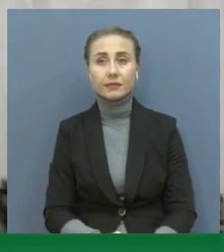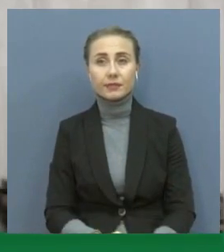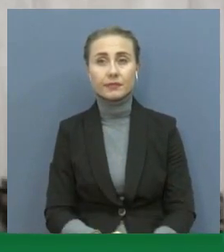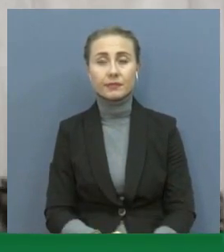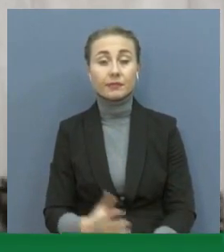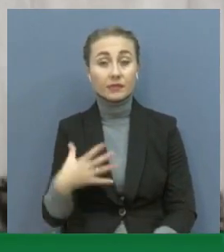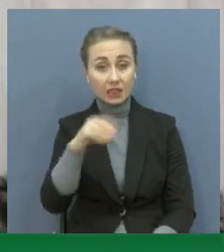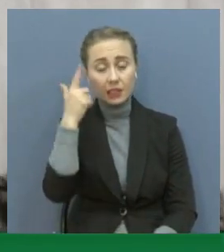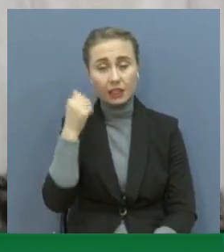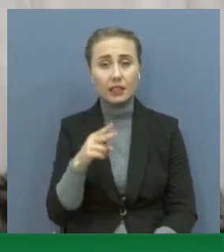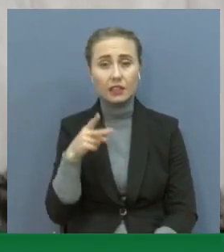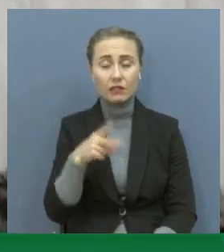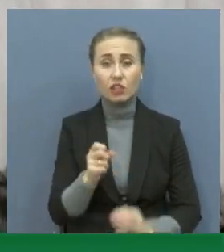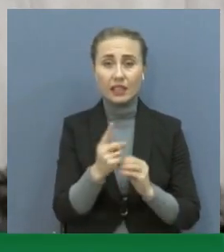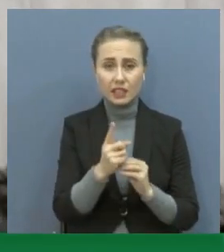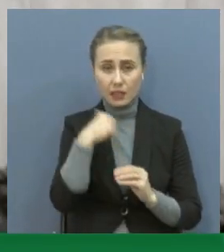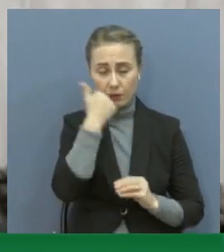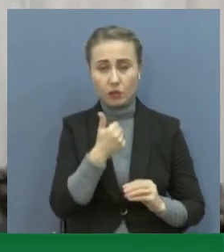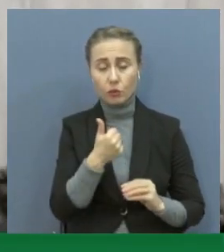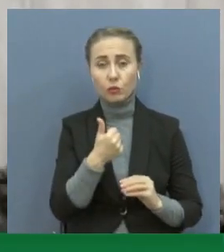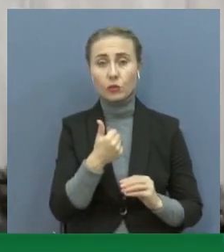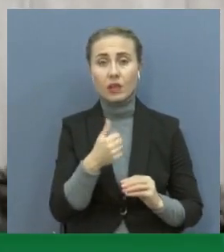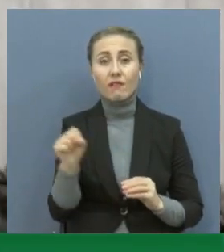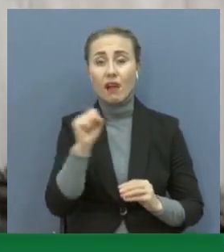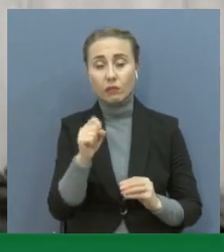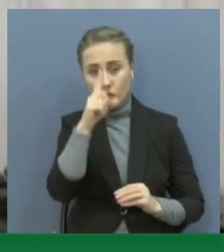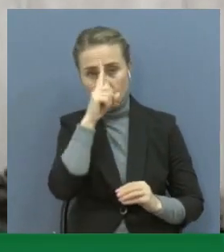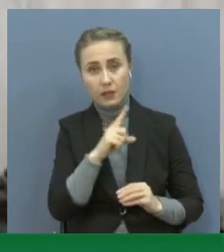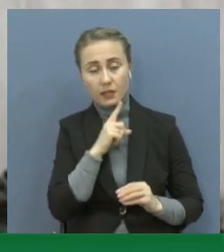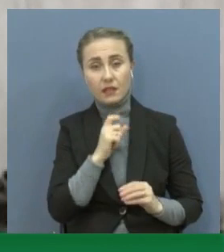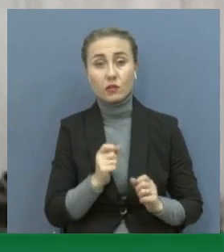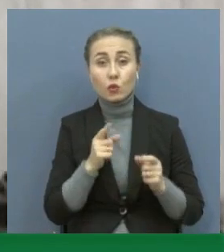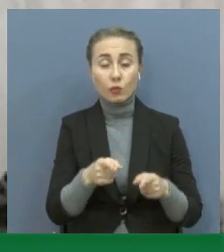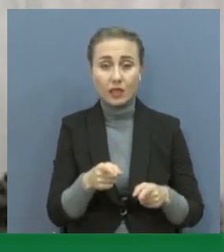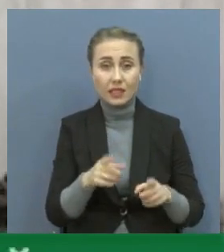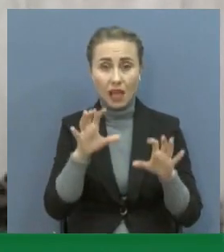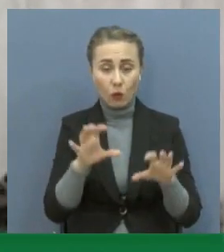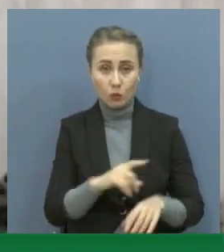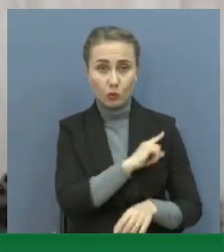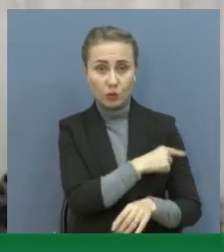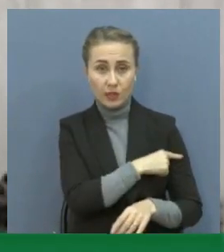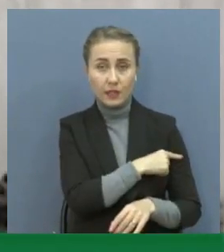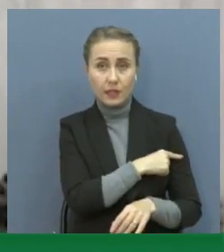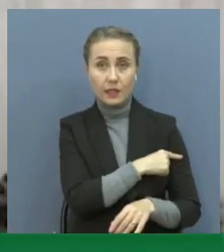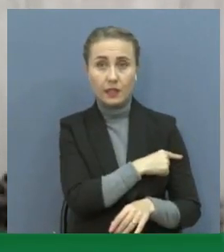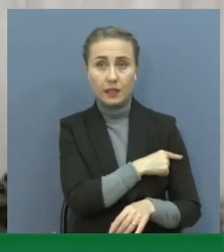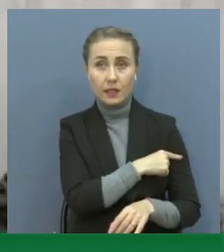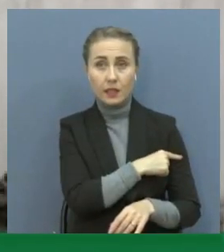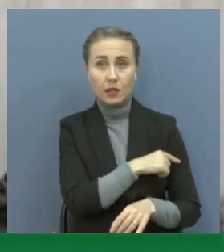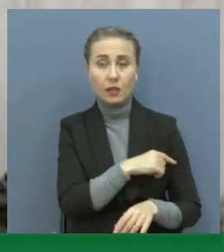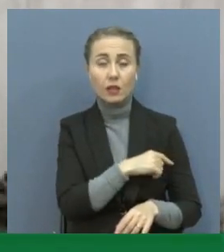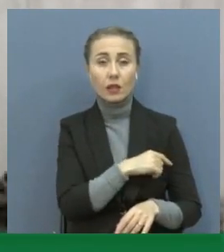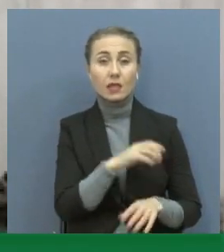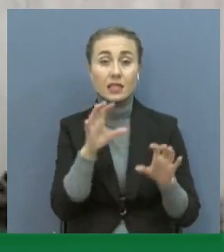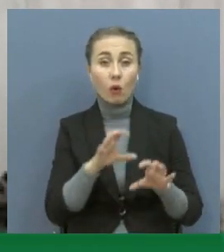как мы все знаем, в 2011 году, значит, в августе месяце вступил в законную силу, значит, указ, закон